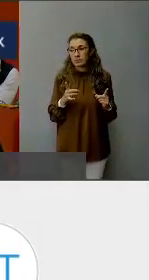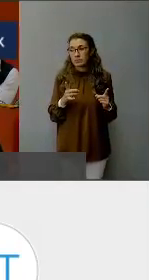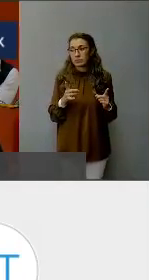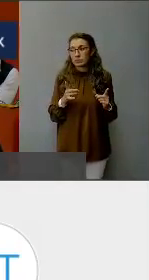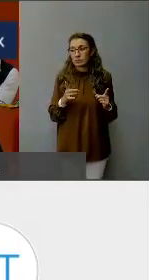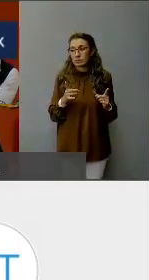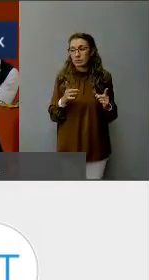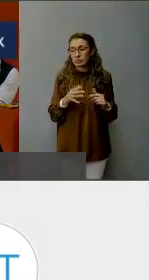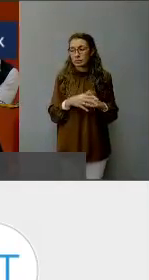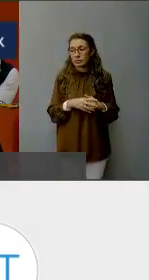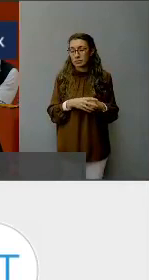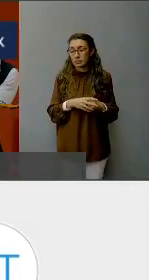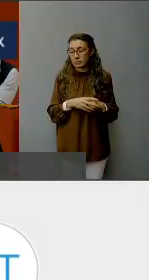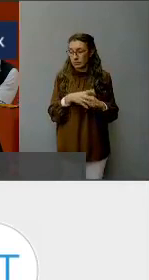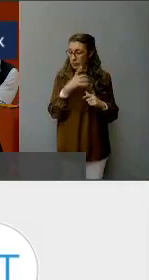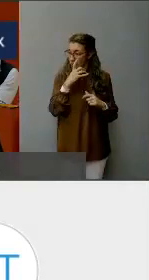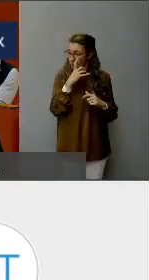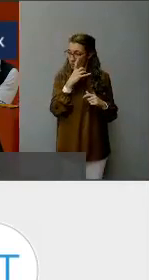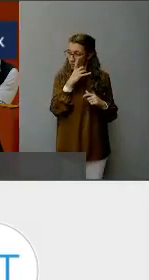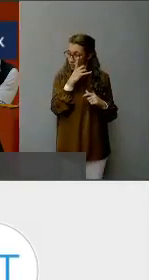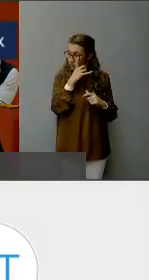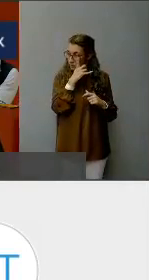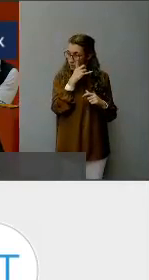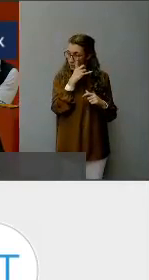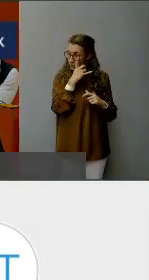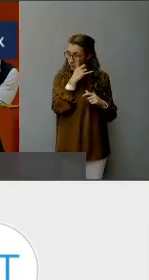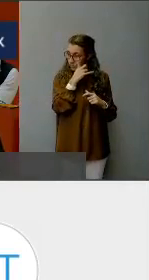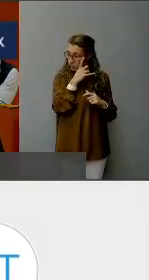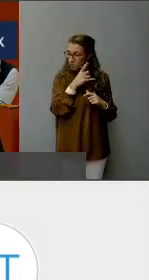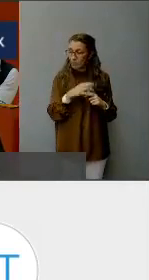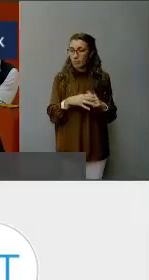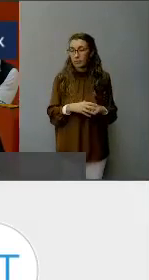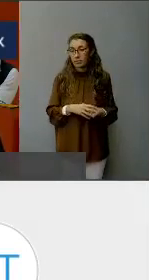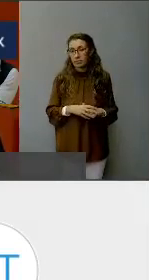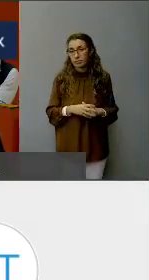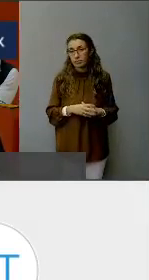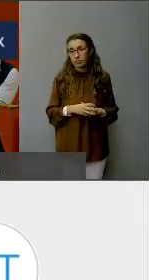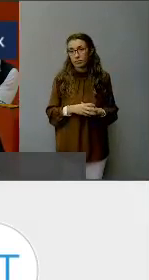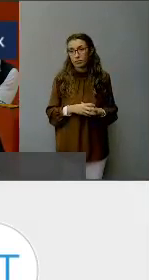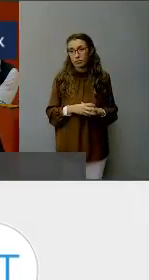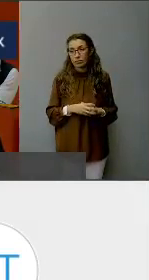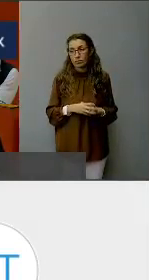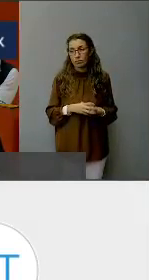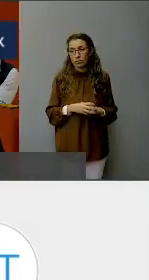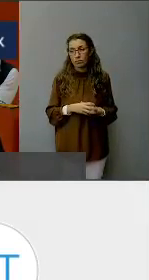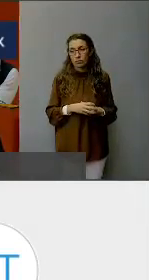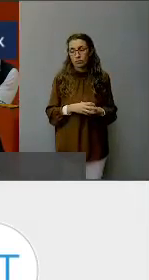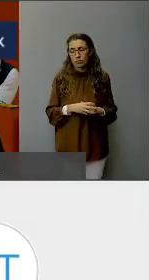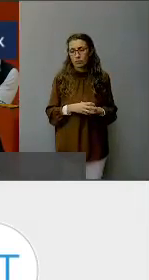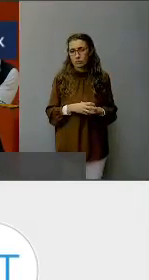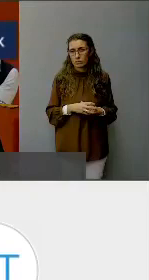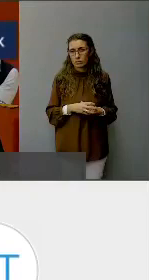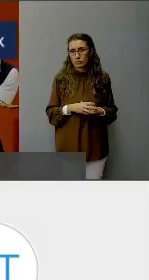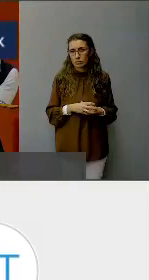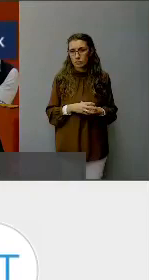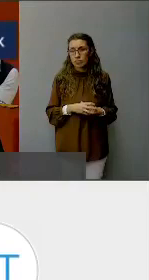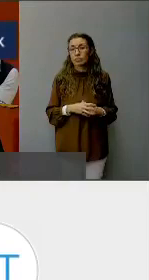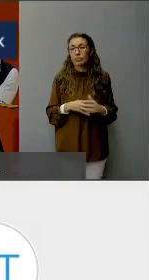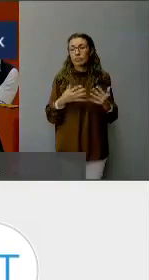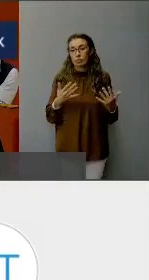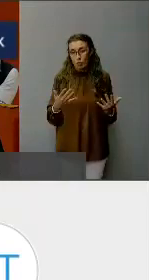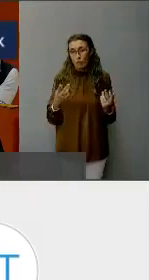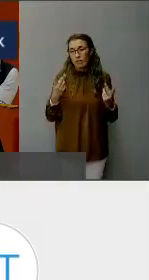dell'interesse che che vi è da parte del catania adorno